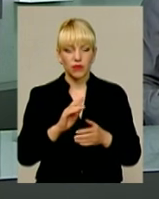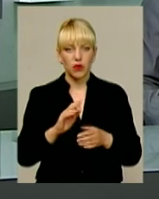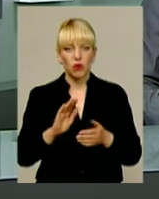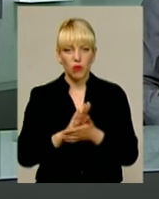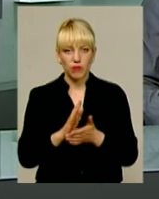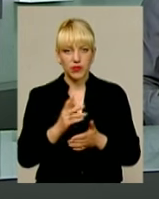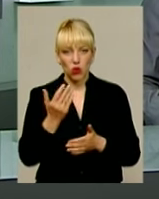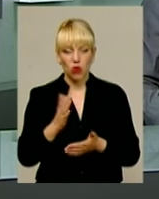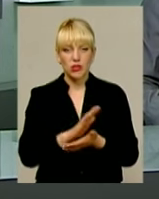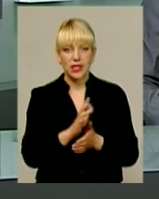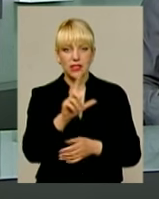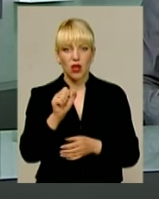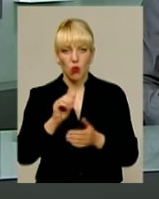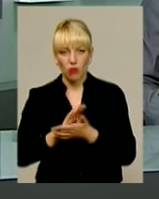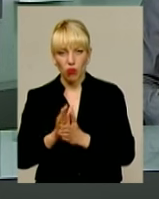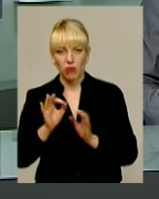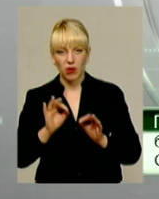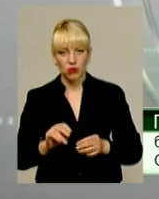може суттєво поліпшитися.